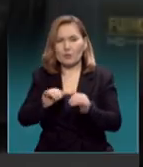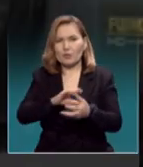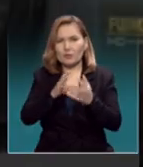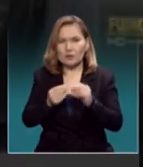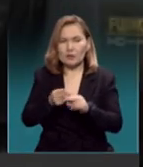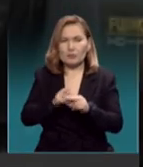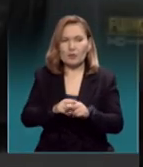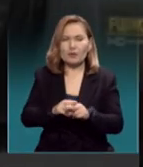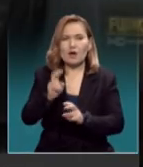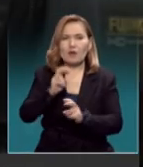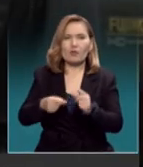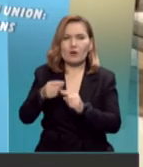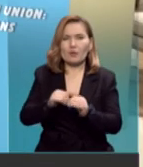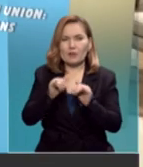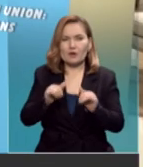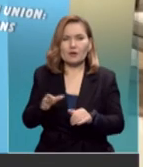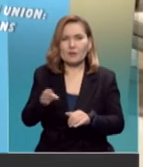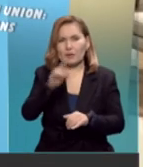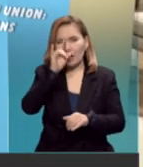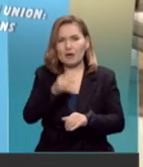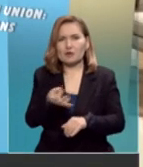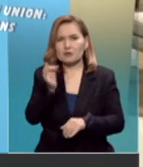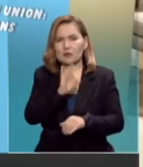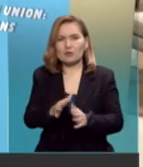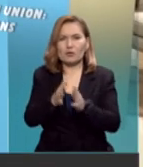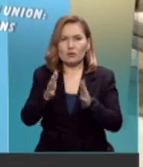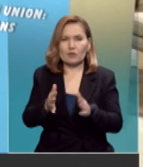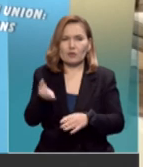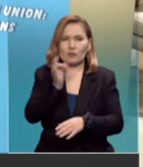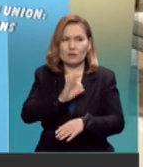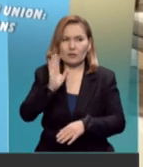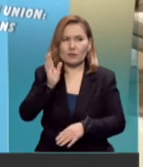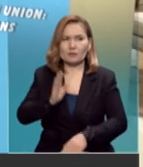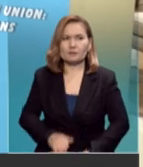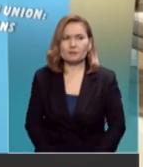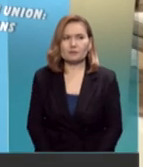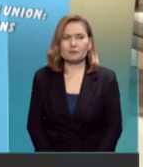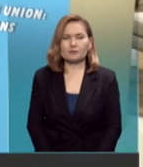жойып, жеке секторды дамыту барлығы ел халқының игілігі үшін жасалып жатқан өзгерістер.